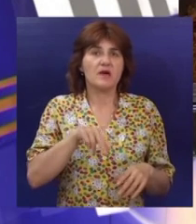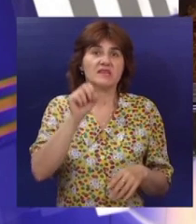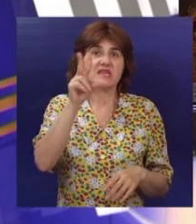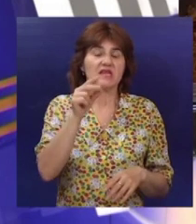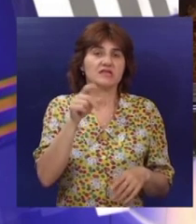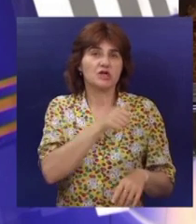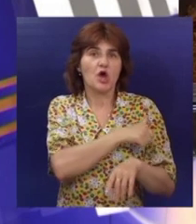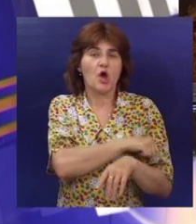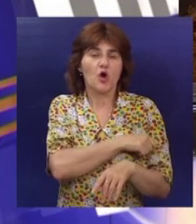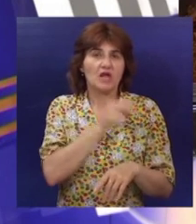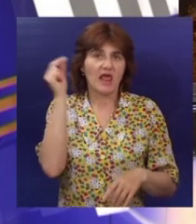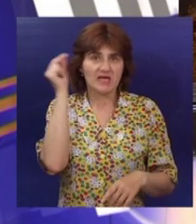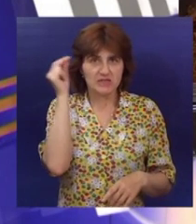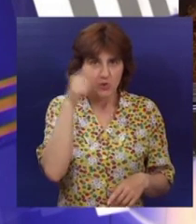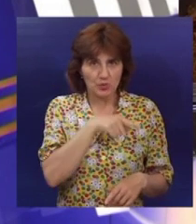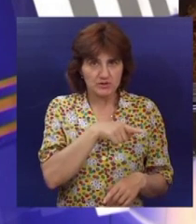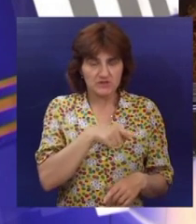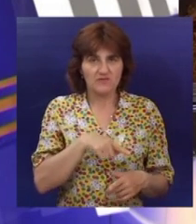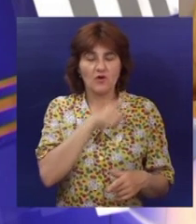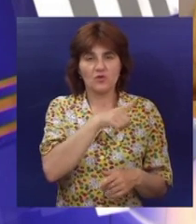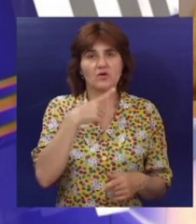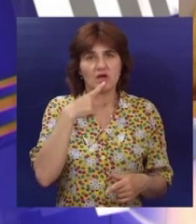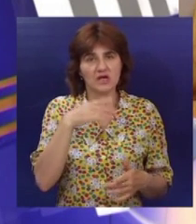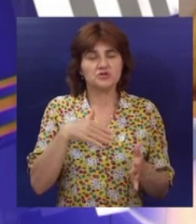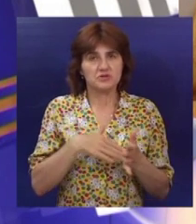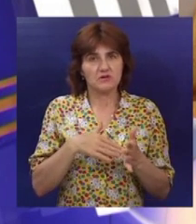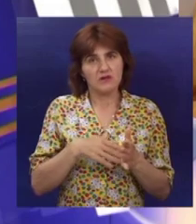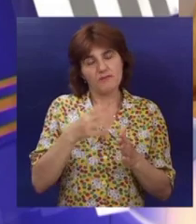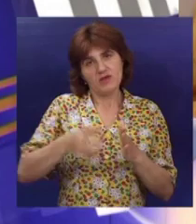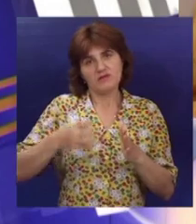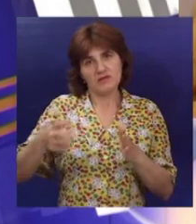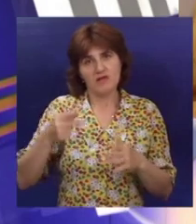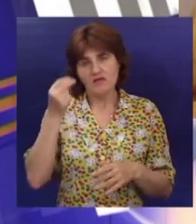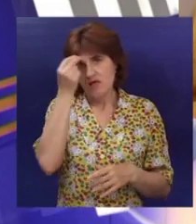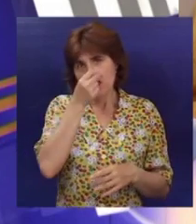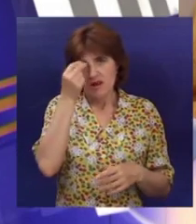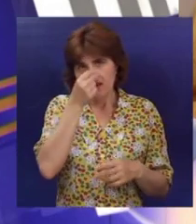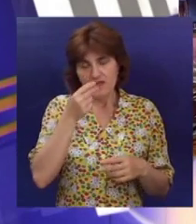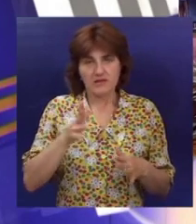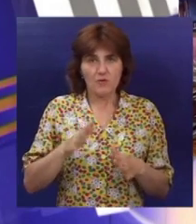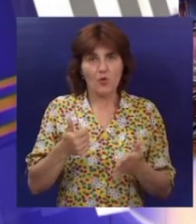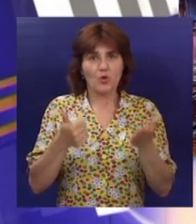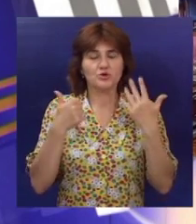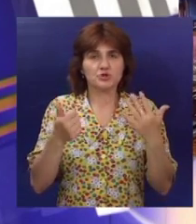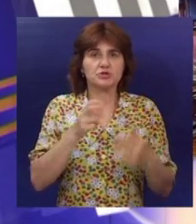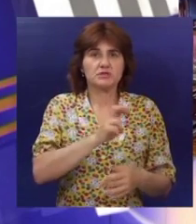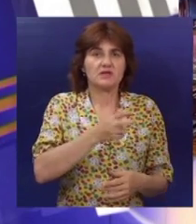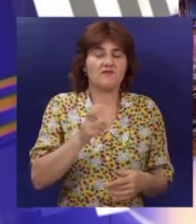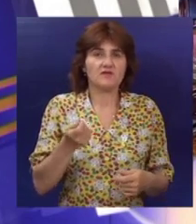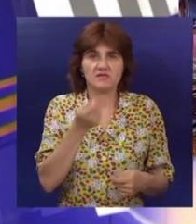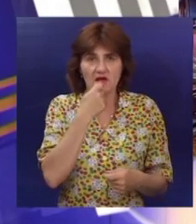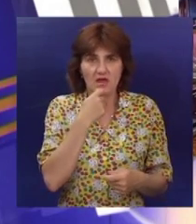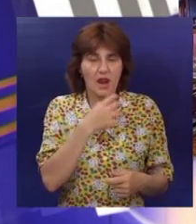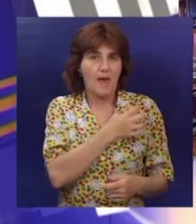godina iskustva iza sebe, Nenad Perić. Nenad najavljuje da će tradicionalni nedeljni švedski sto sa preko 60 vrsta